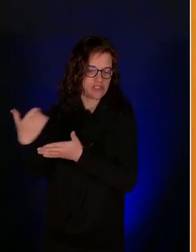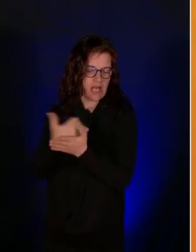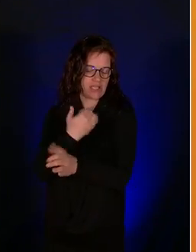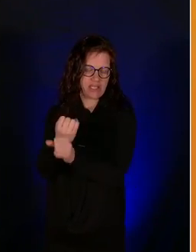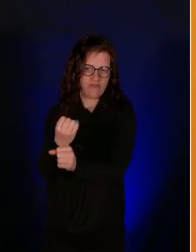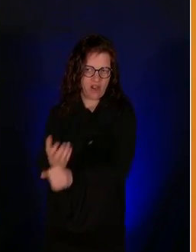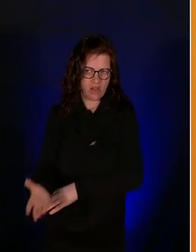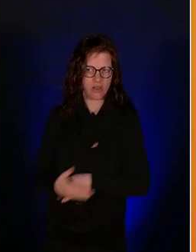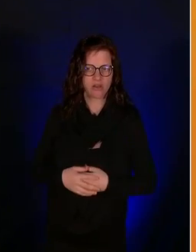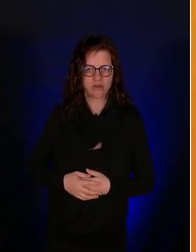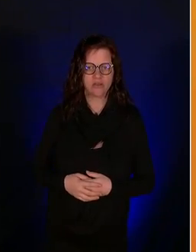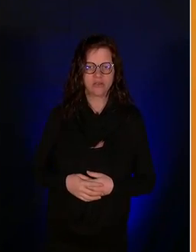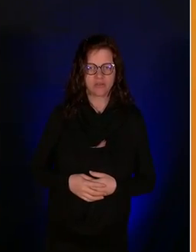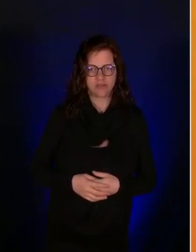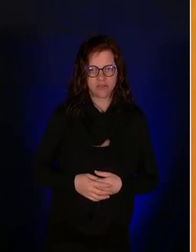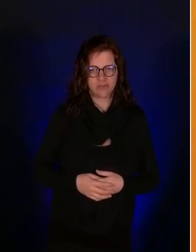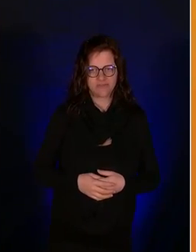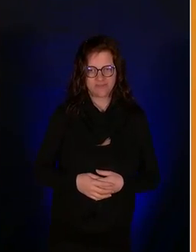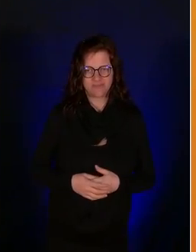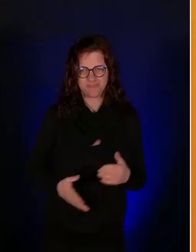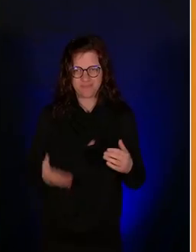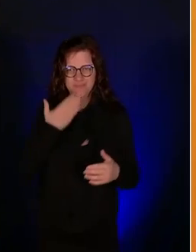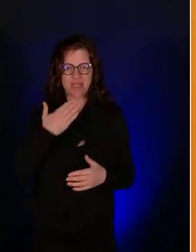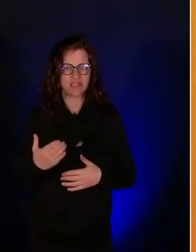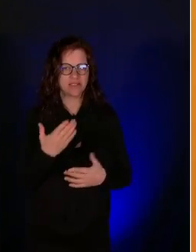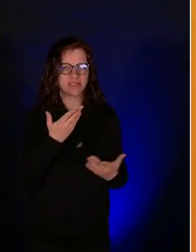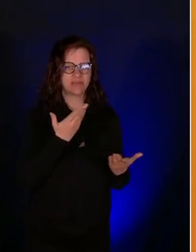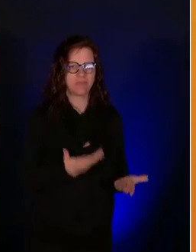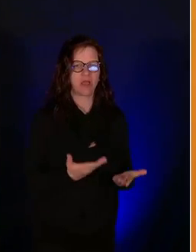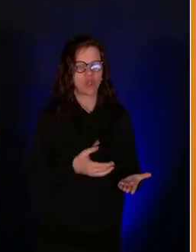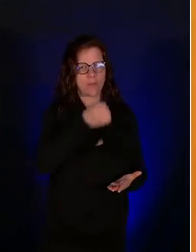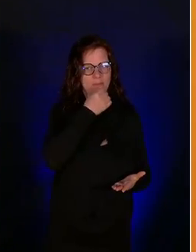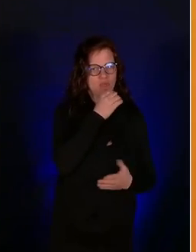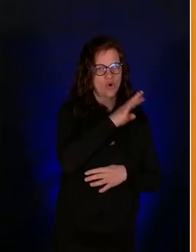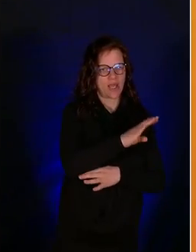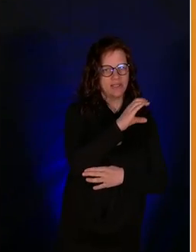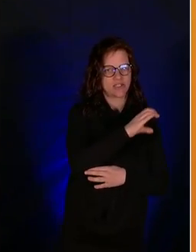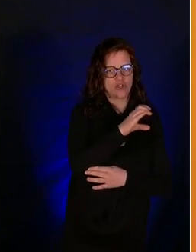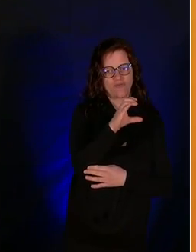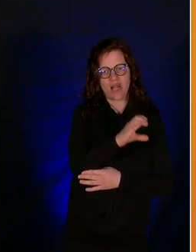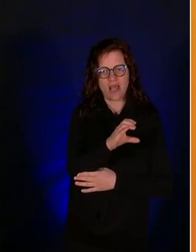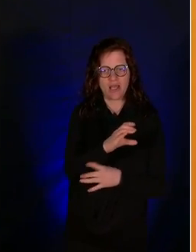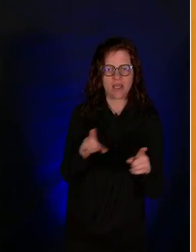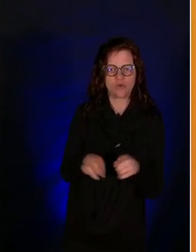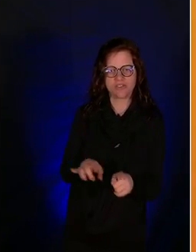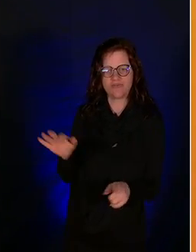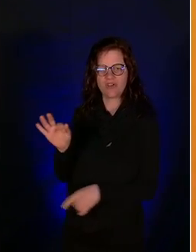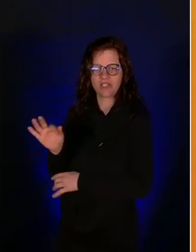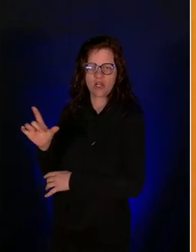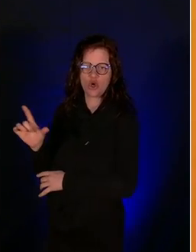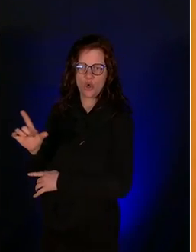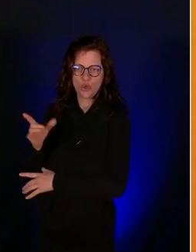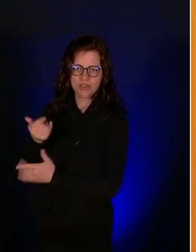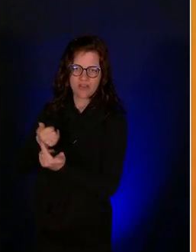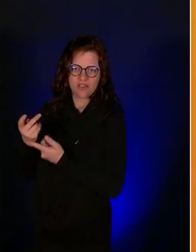Alors, merci. La parole à Christophe Claret au micro 4 et Frédéric Lehu de la Fédé des services publics